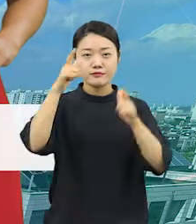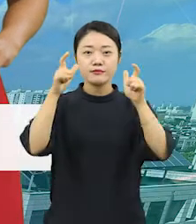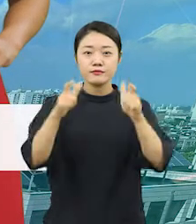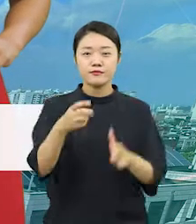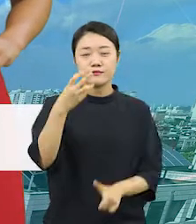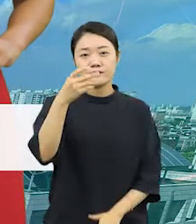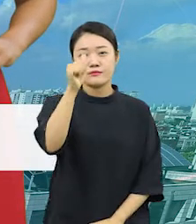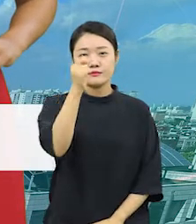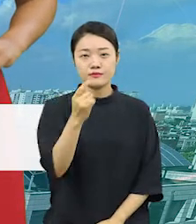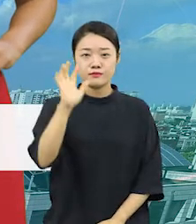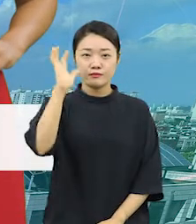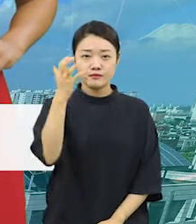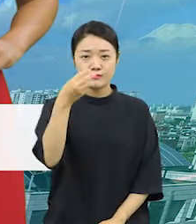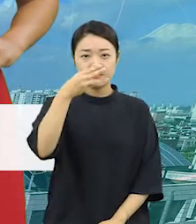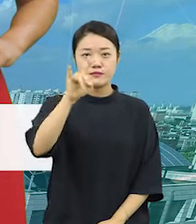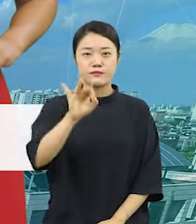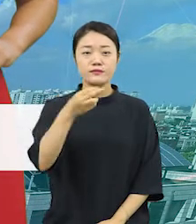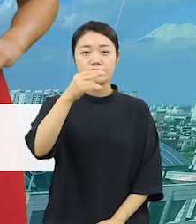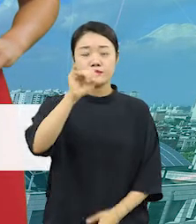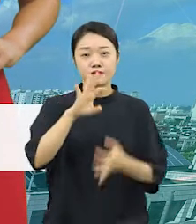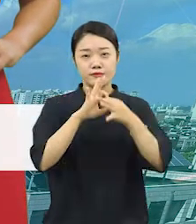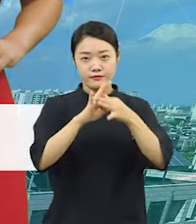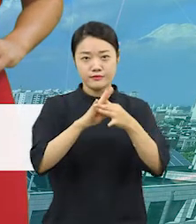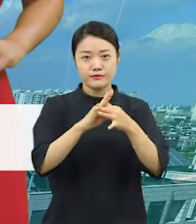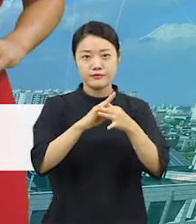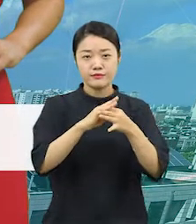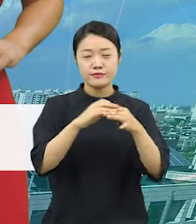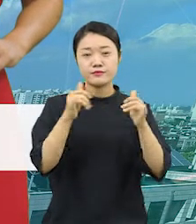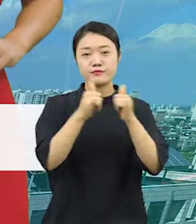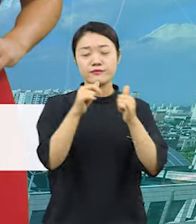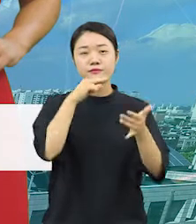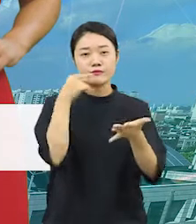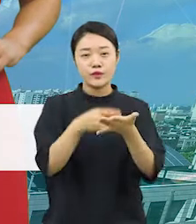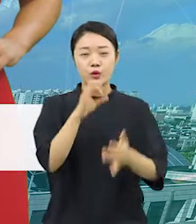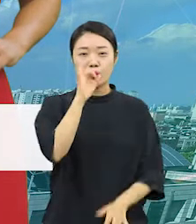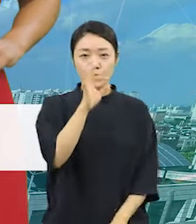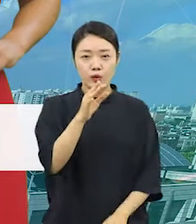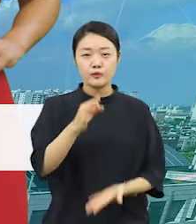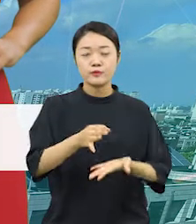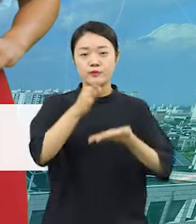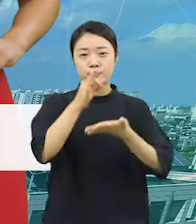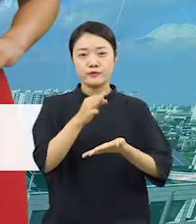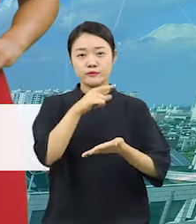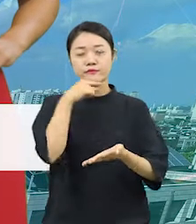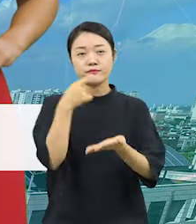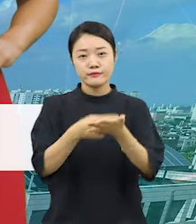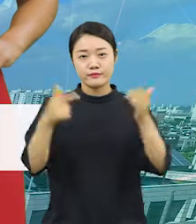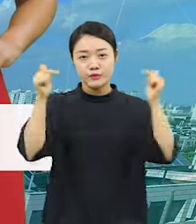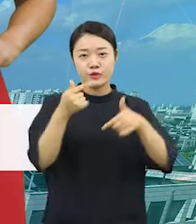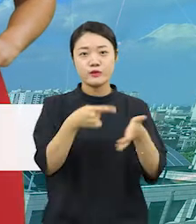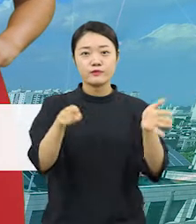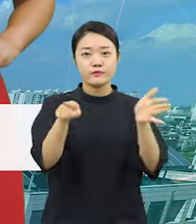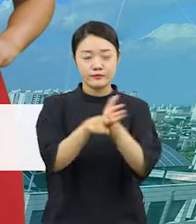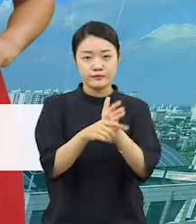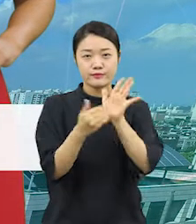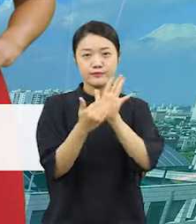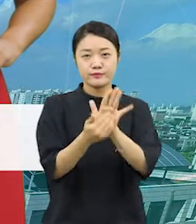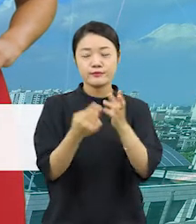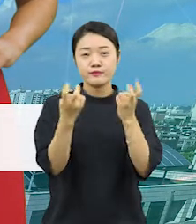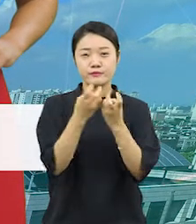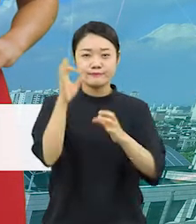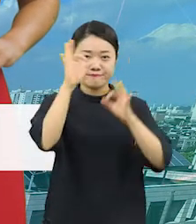부평구는 제13호 태풍 링링 북상에 따른 인명피해 제로, 재산피해 최소화를 목표로 대책 마련에